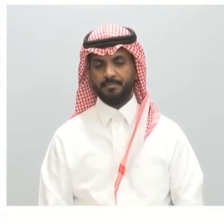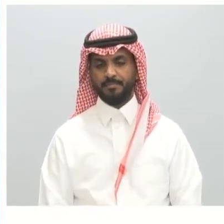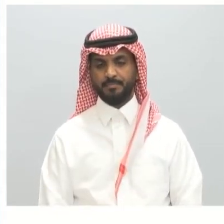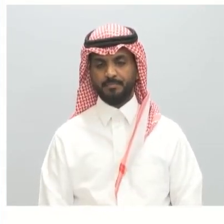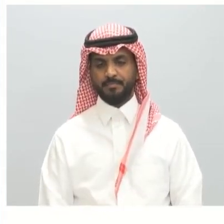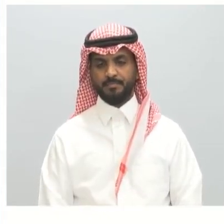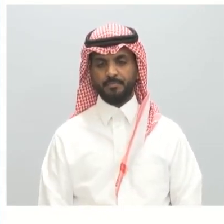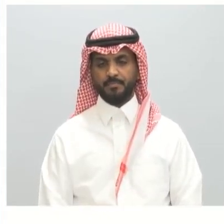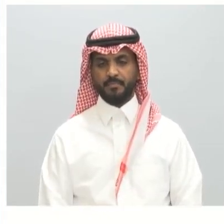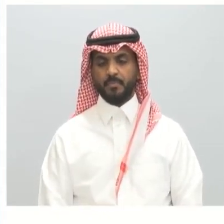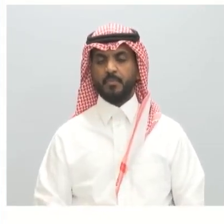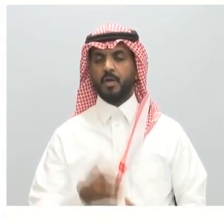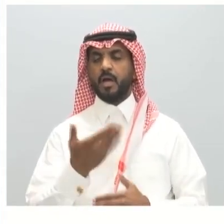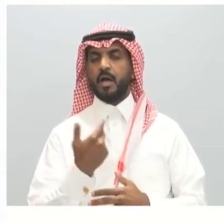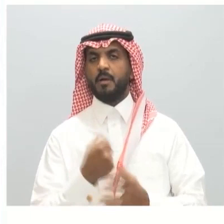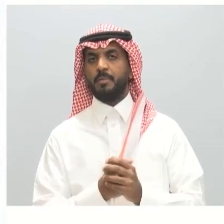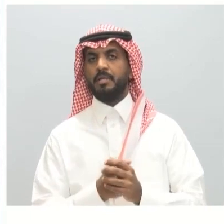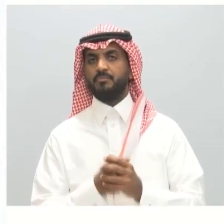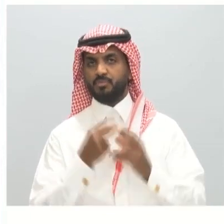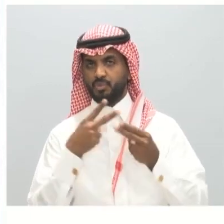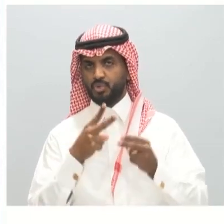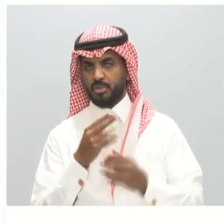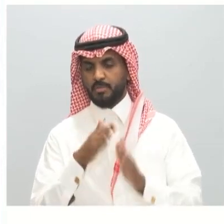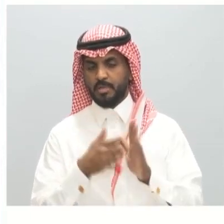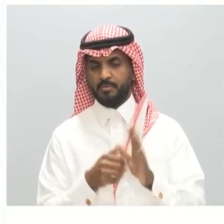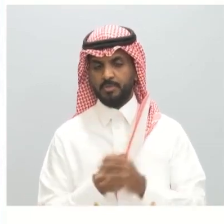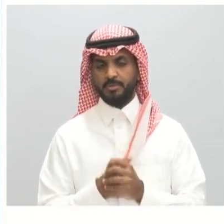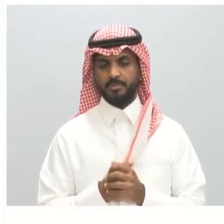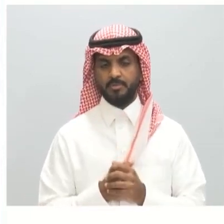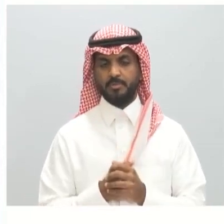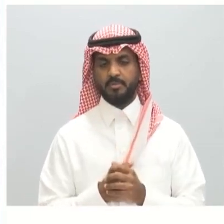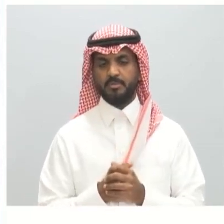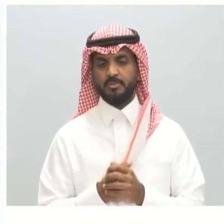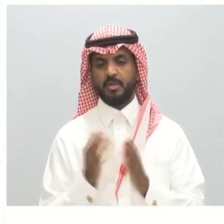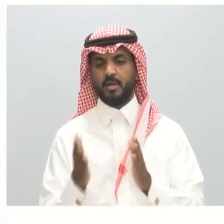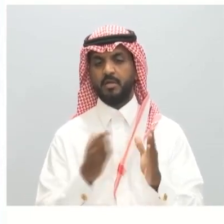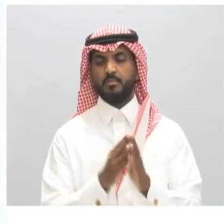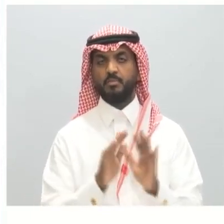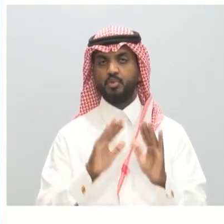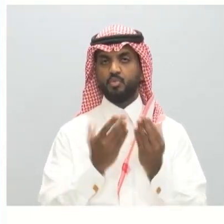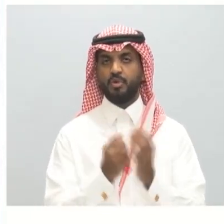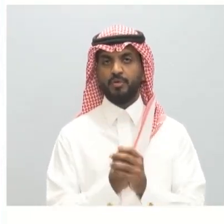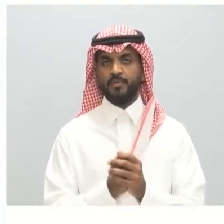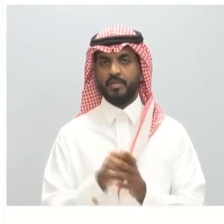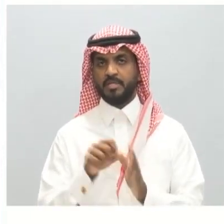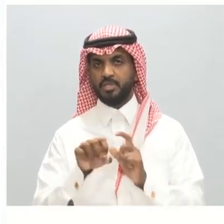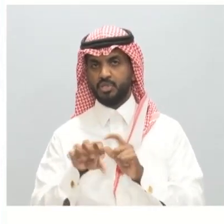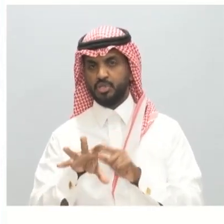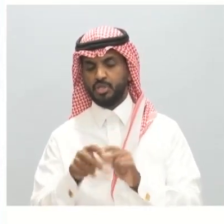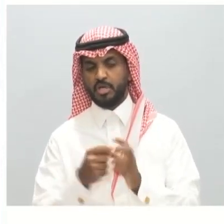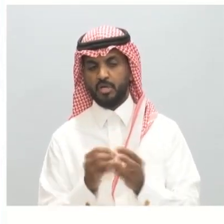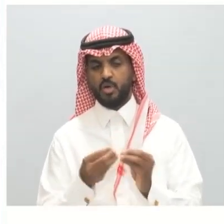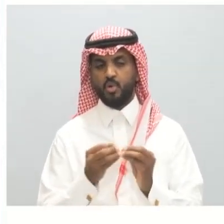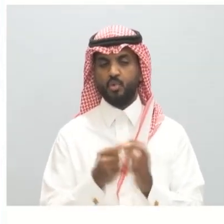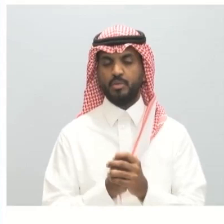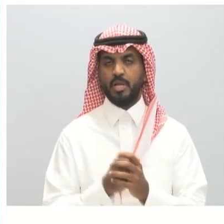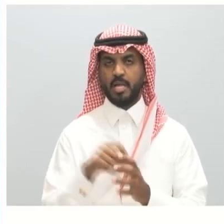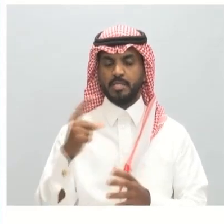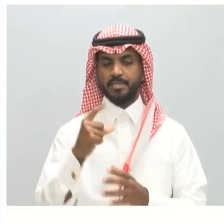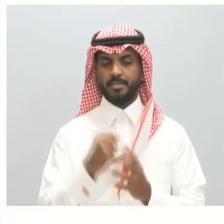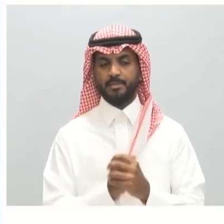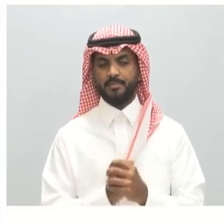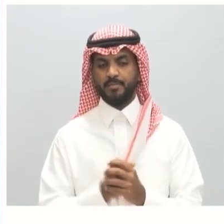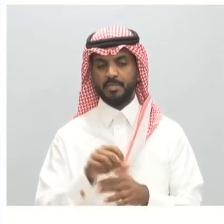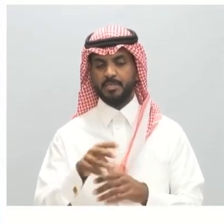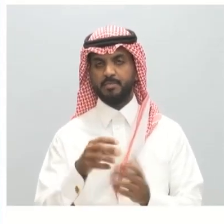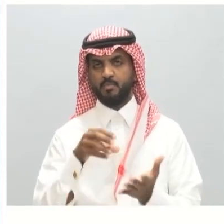القياده قبل تشغيل البرنامج انتقلنا الى مجموعه مجموعه فئه الاستشعار ذات اللون الازرق الفاتح في قسم